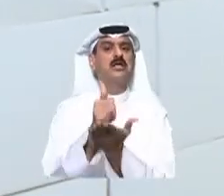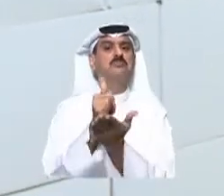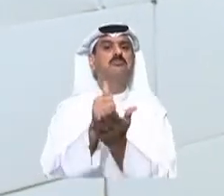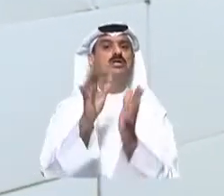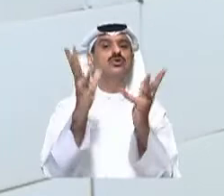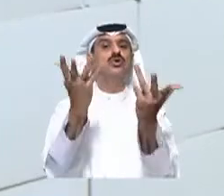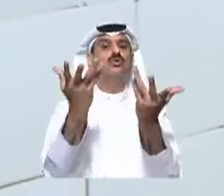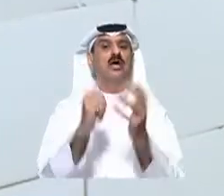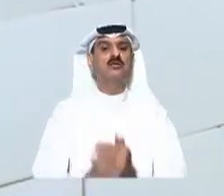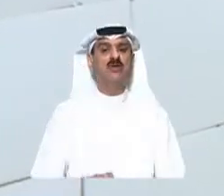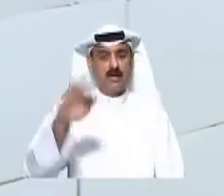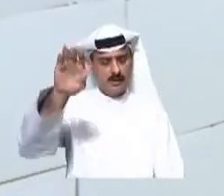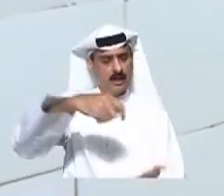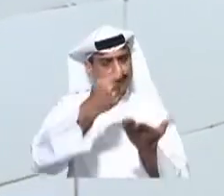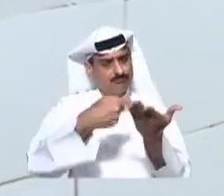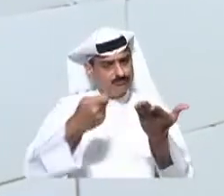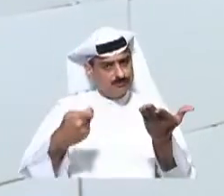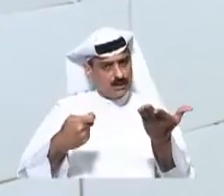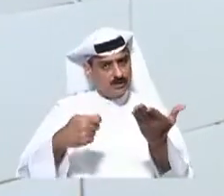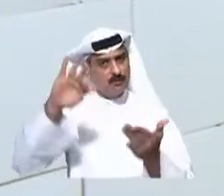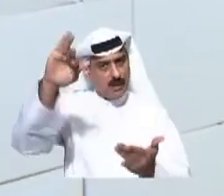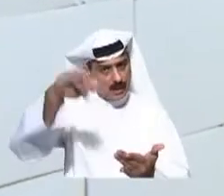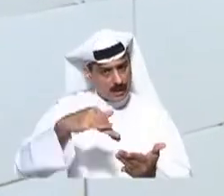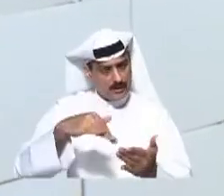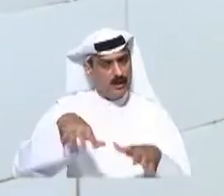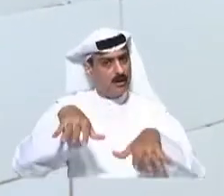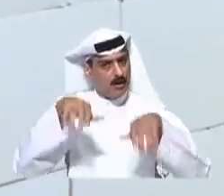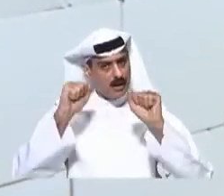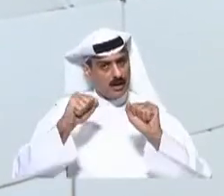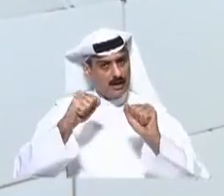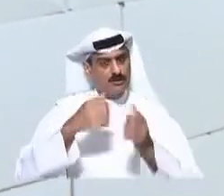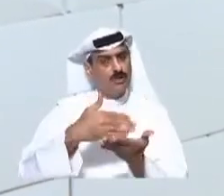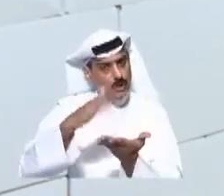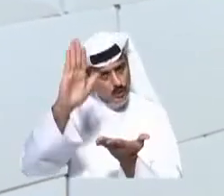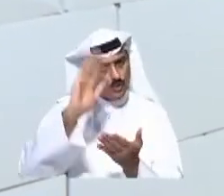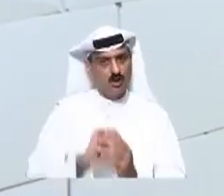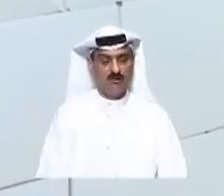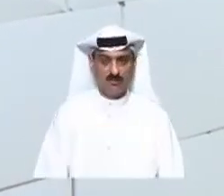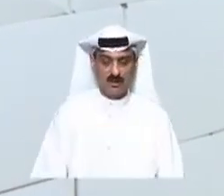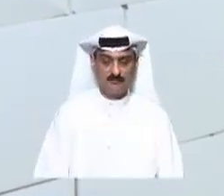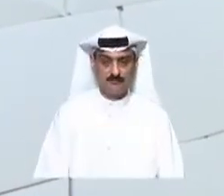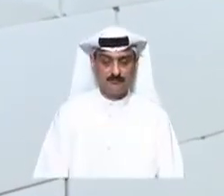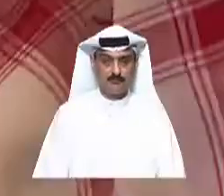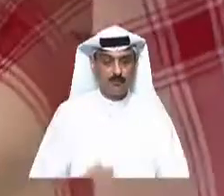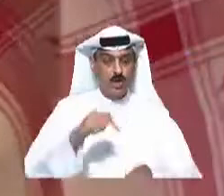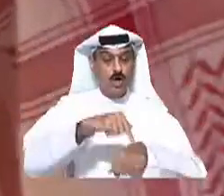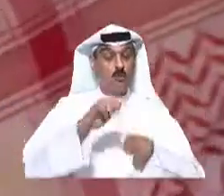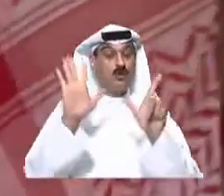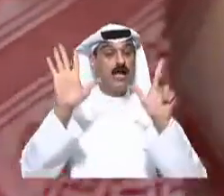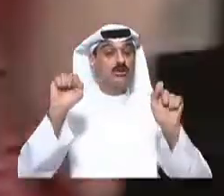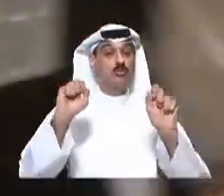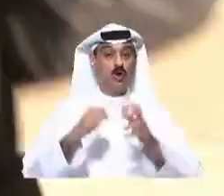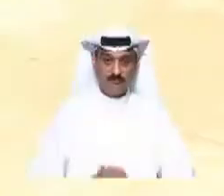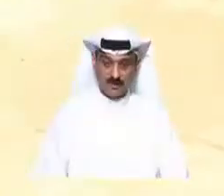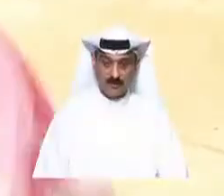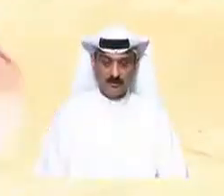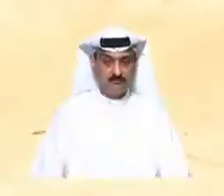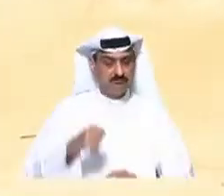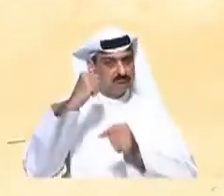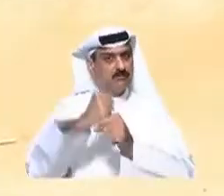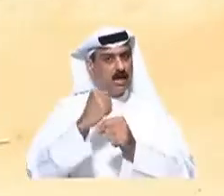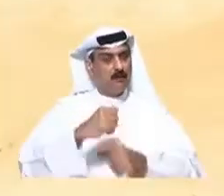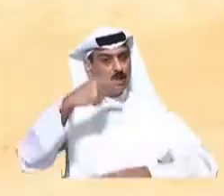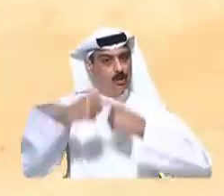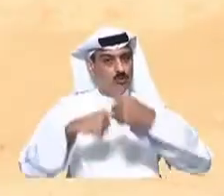ويتم احرار محضر عليه ويراجعنا ويتم اخلاءه مده لا تتجاوز اسبوع. عمل لا